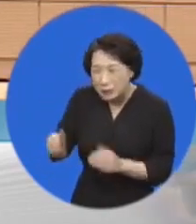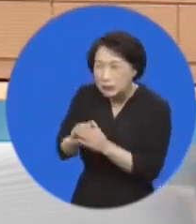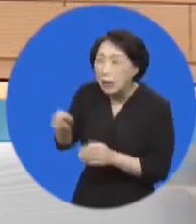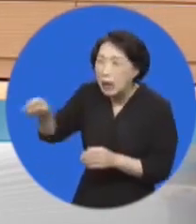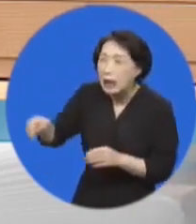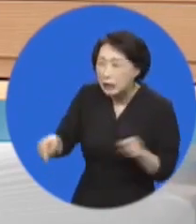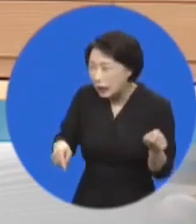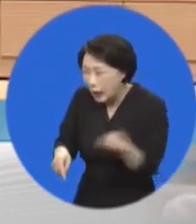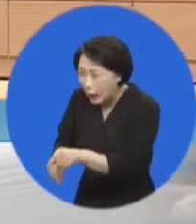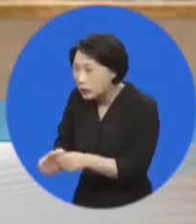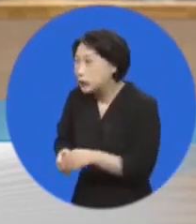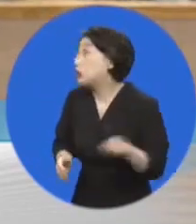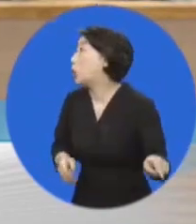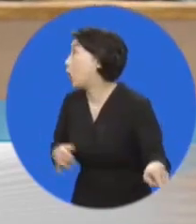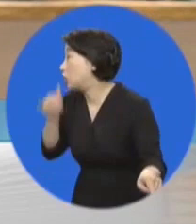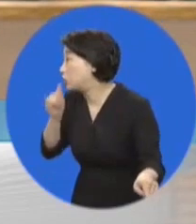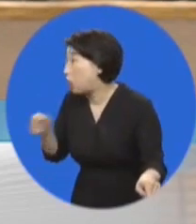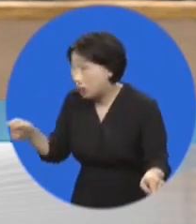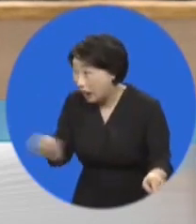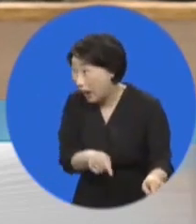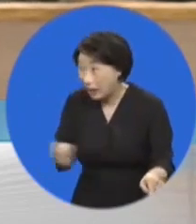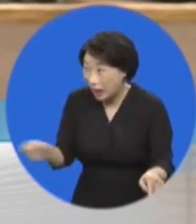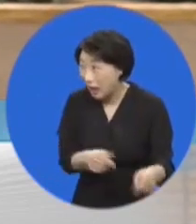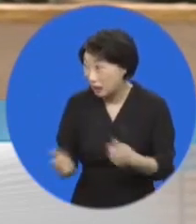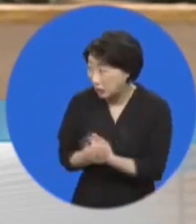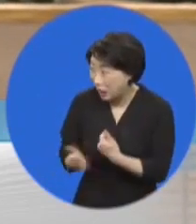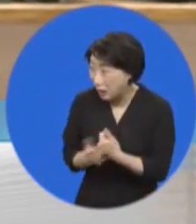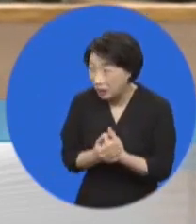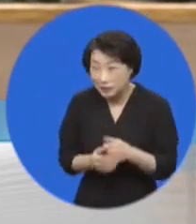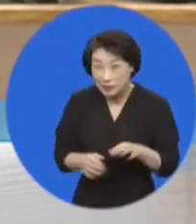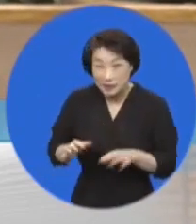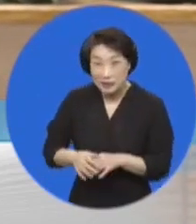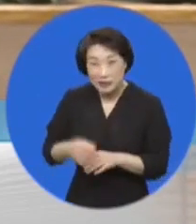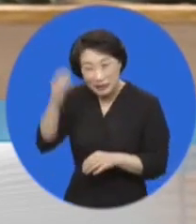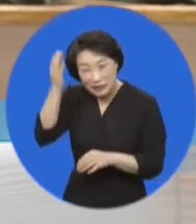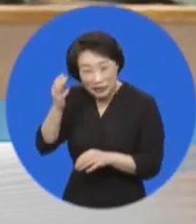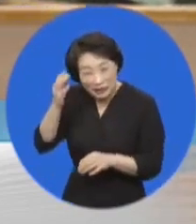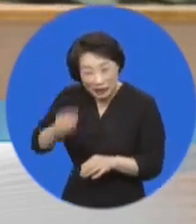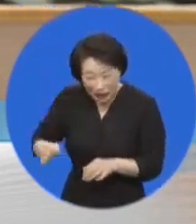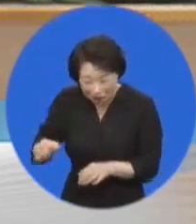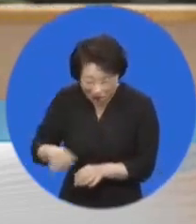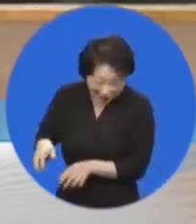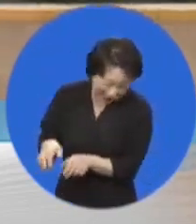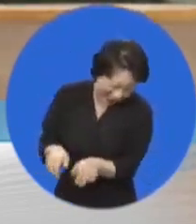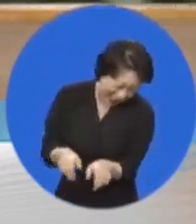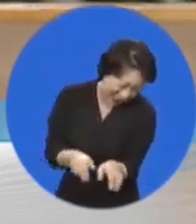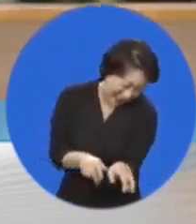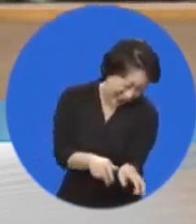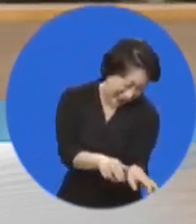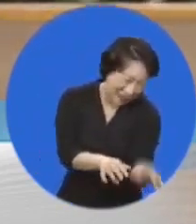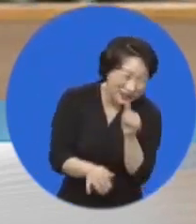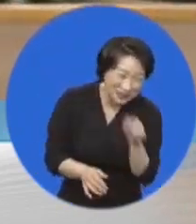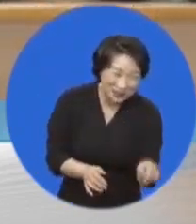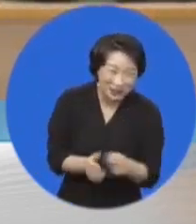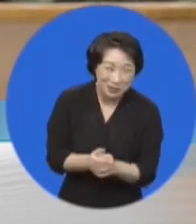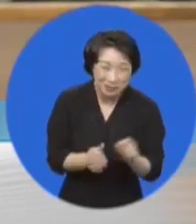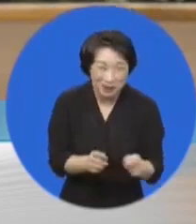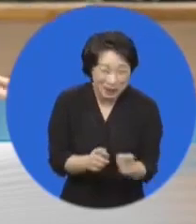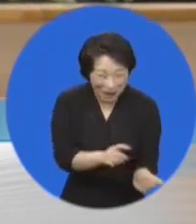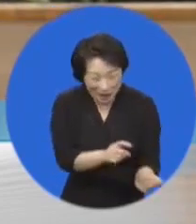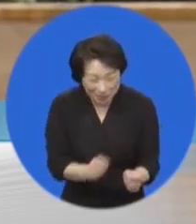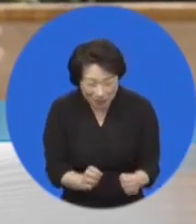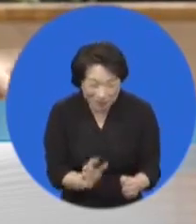걸 봤는데 같이 가서 가져오자. 개미 따라 탁 하면서 갑니다. 가서